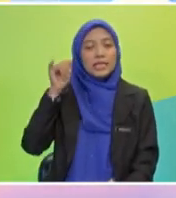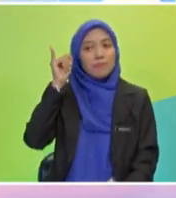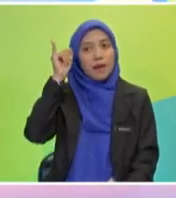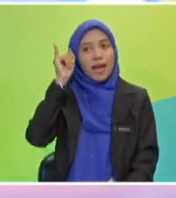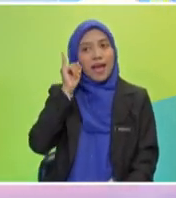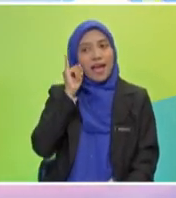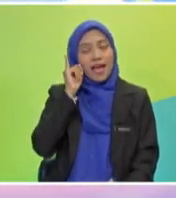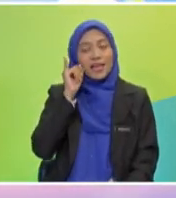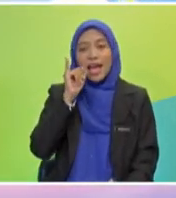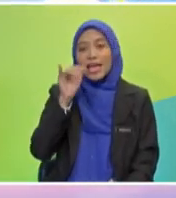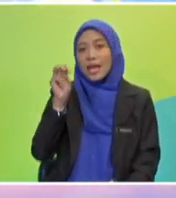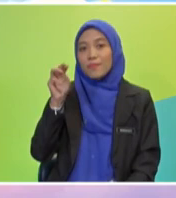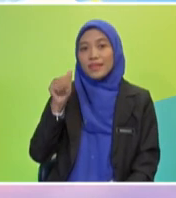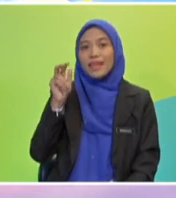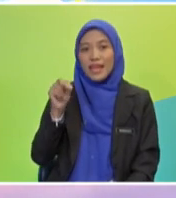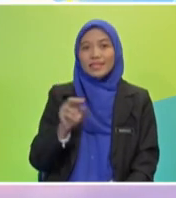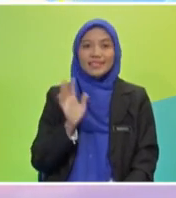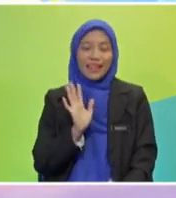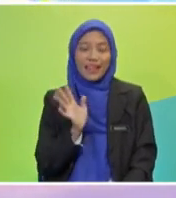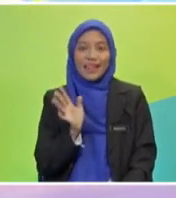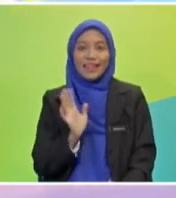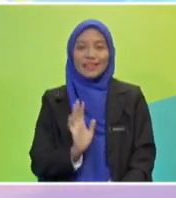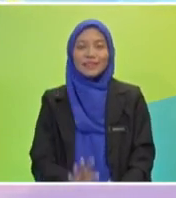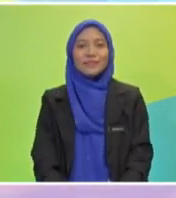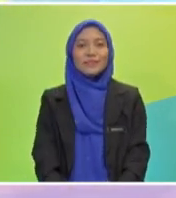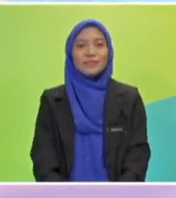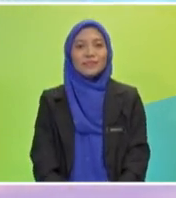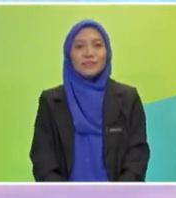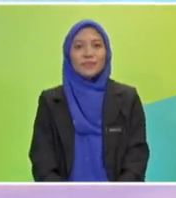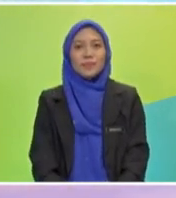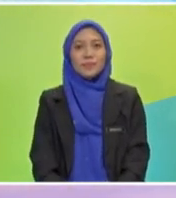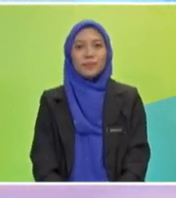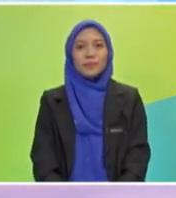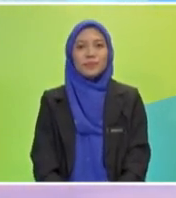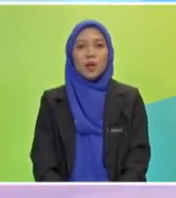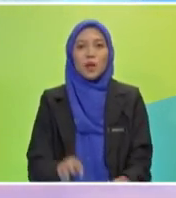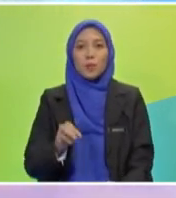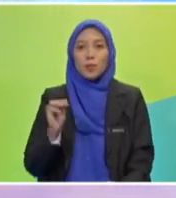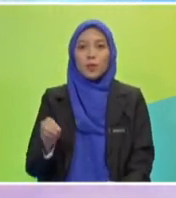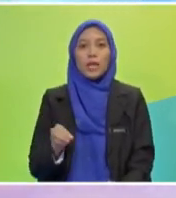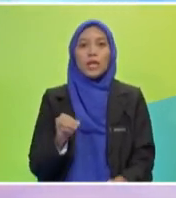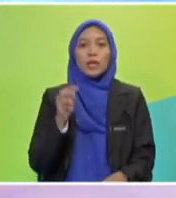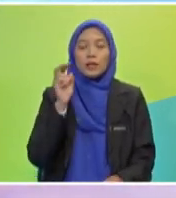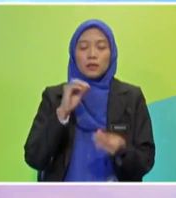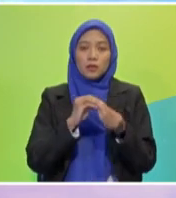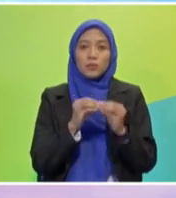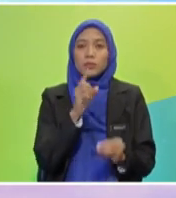Iman. Lambai Hai. Sikit. Hai. Yeah. Itulah okay. Mereka berdua merupakan murid dari SK2 Taman